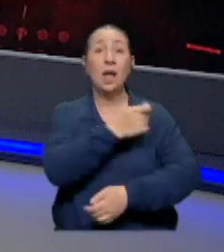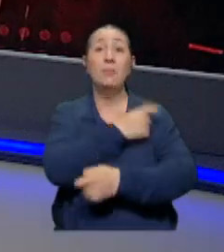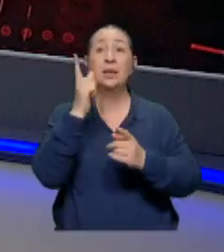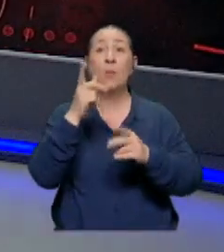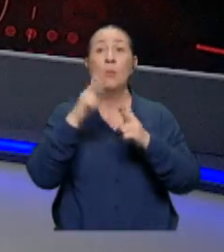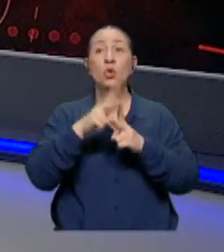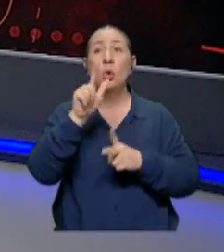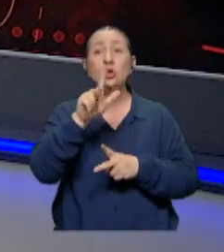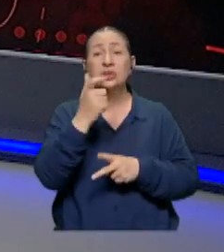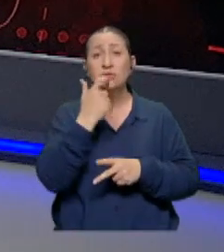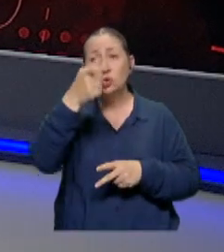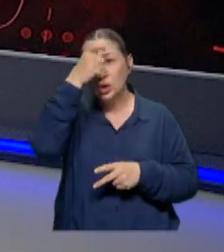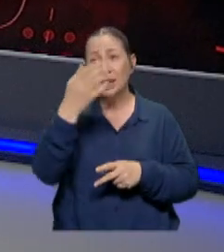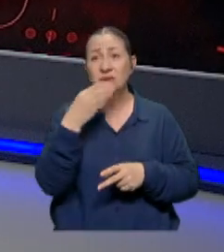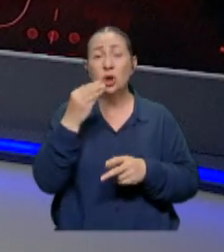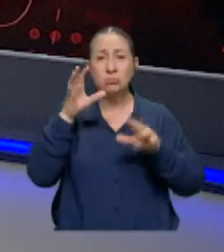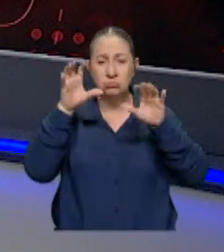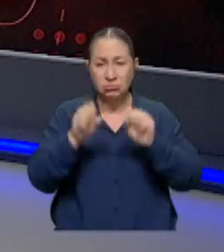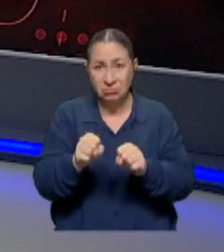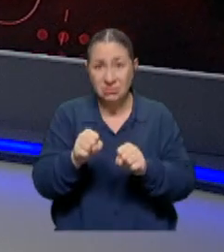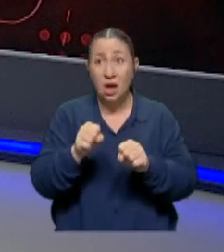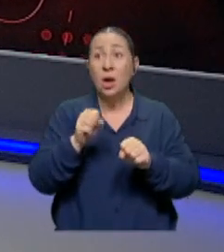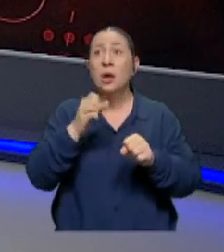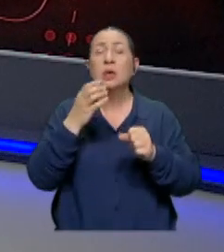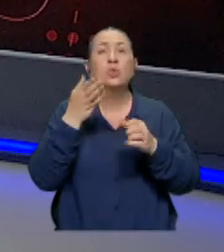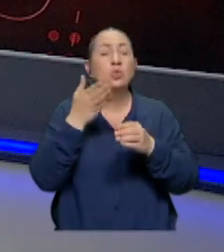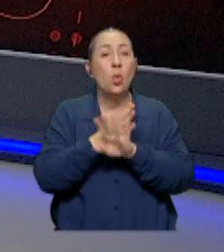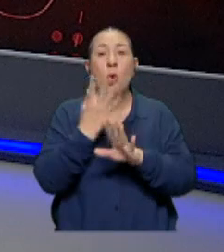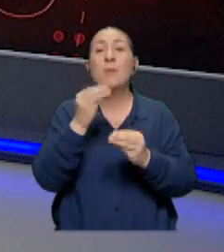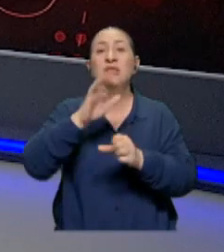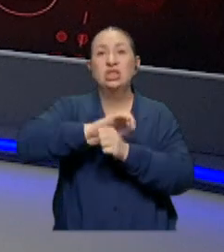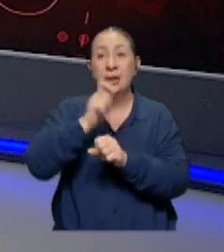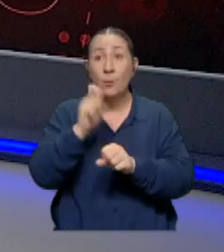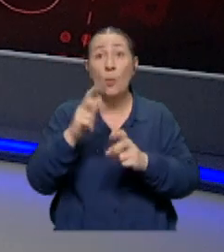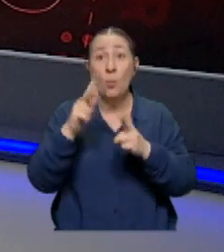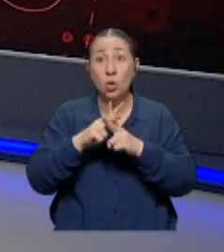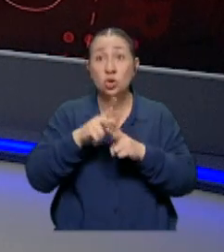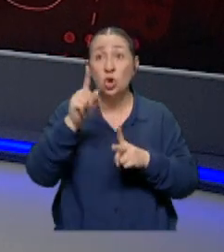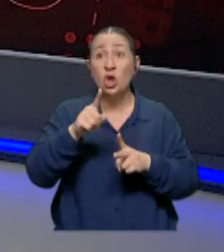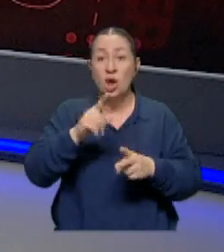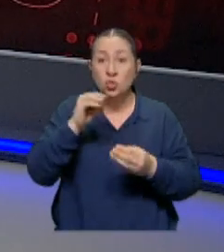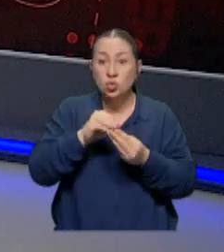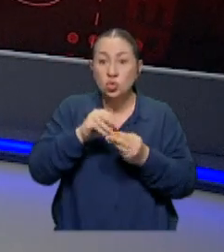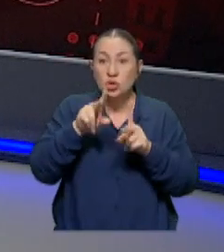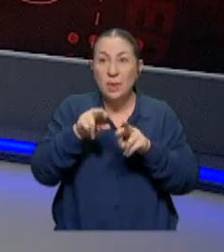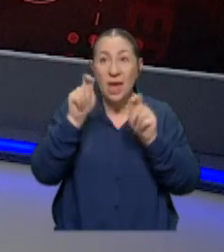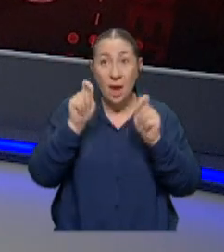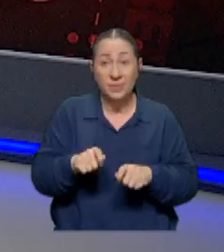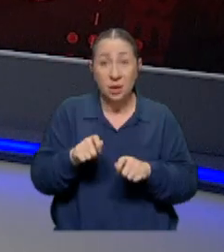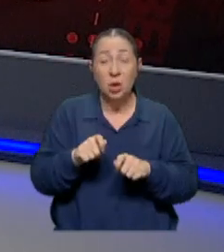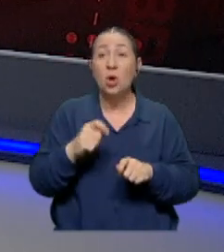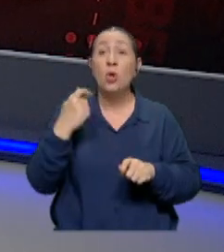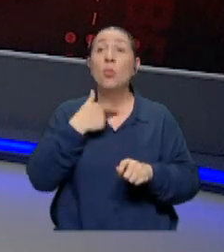Almanya'da polis 13 yaşındaki Türk gencini gözaltına alırken orantısız şiddet uyguladı. Polis ona azılı bir suçluymuş gibi